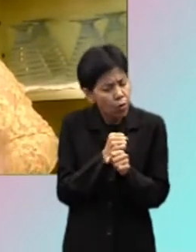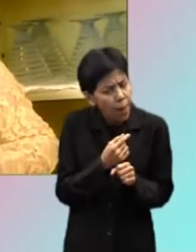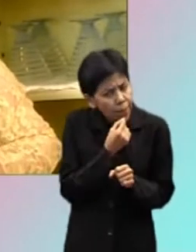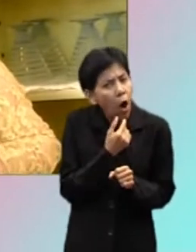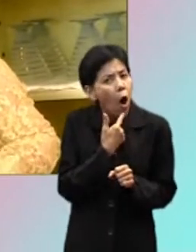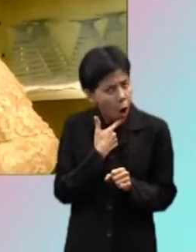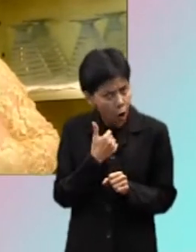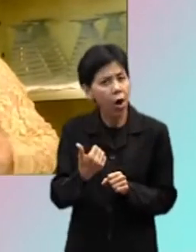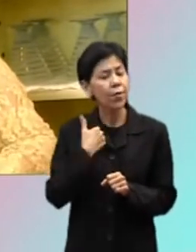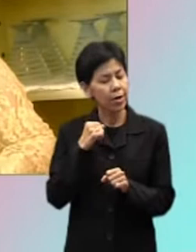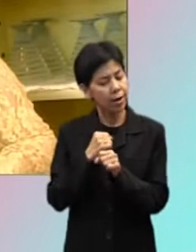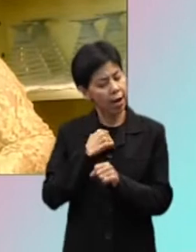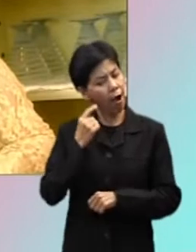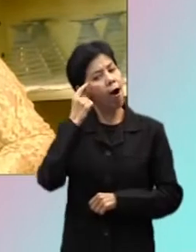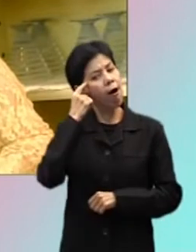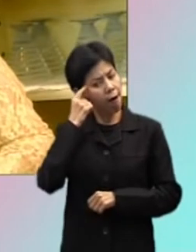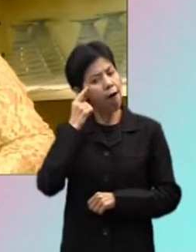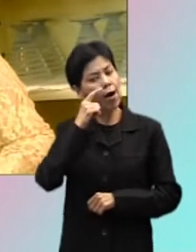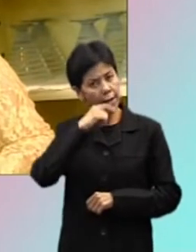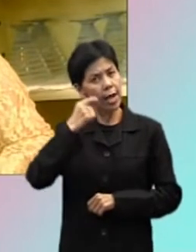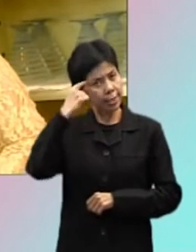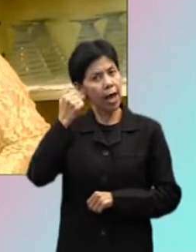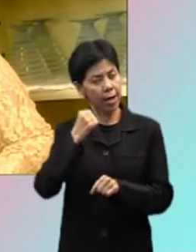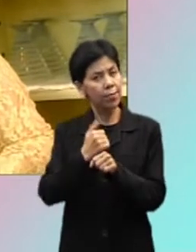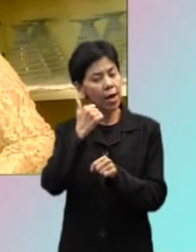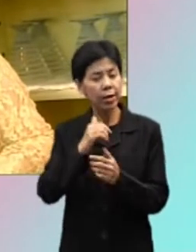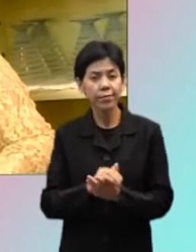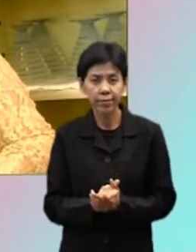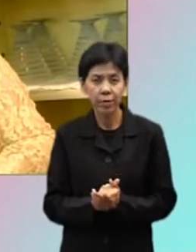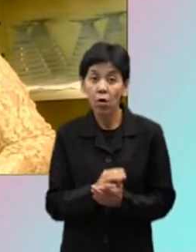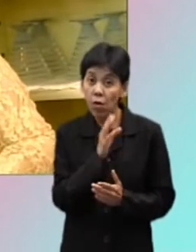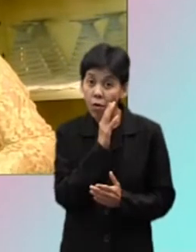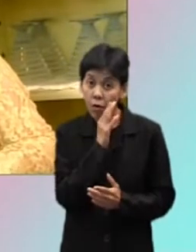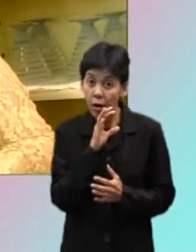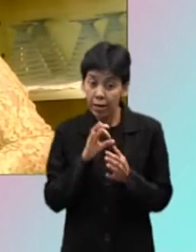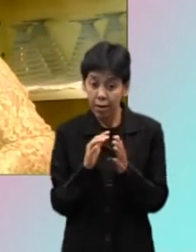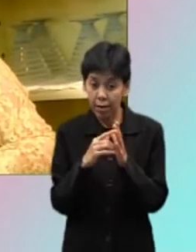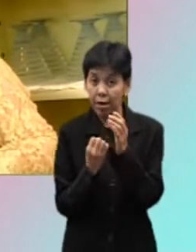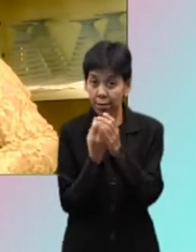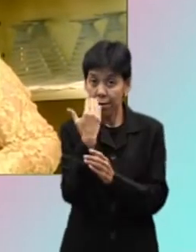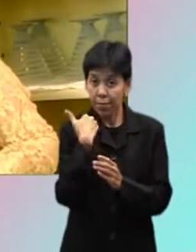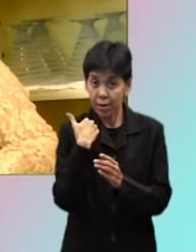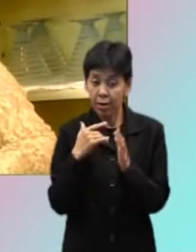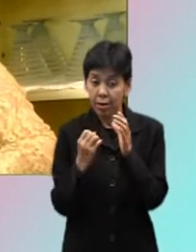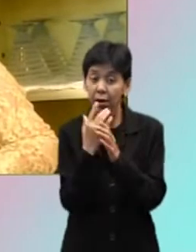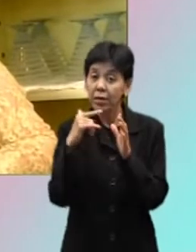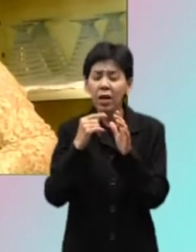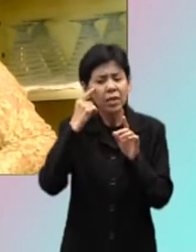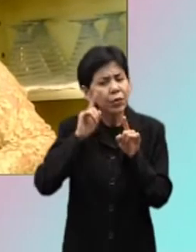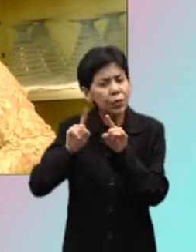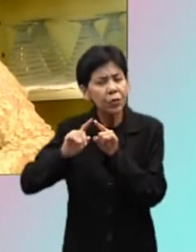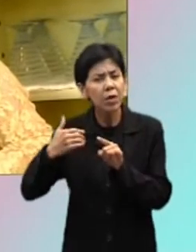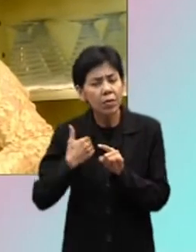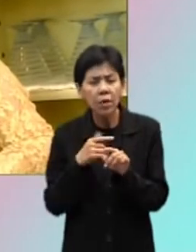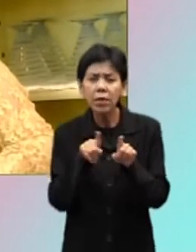อนอยู่แล้วอันนี้คือสิ่งหนึ่งที่ทำให้เราคิดได้นะคะเราจะสังเกตตรงนี้และถ้าหากว่าเป็นสมุนไพรเนี่ยอย่างสมุนไพรอะไร